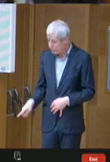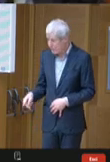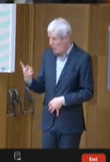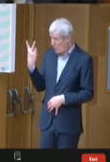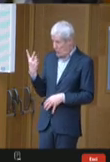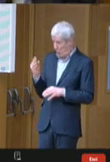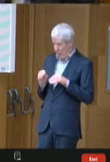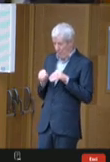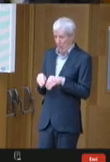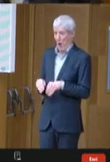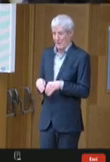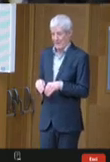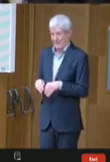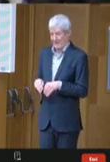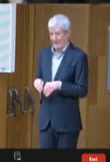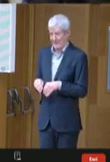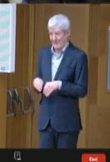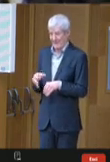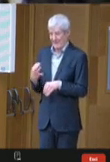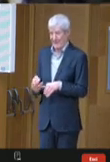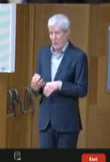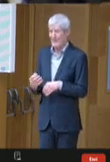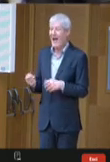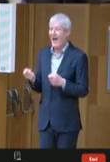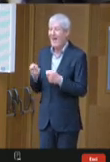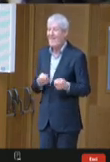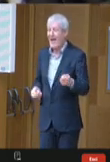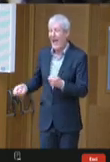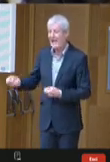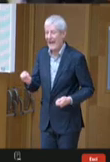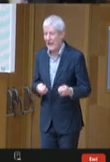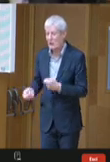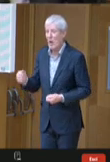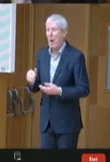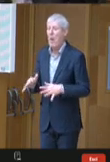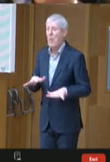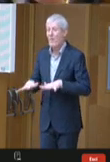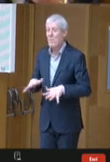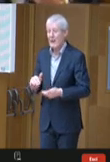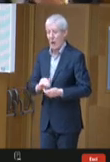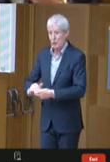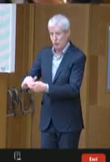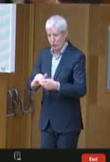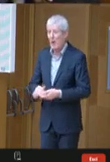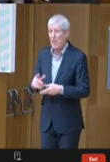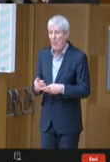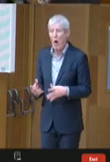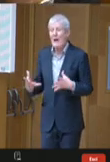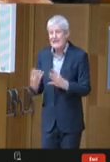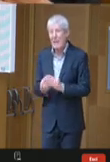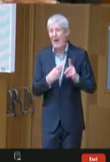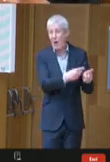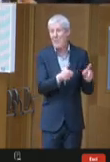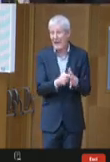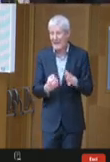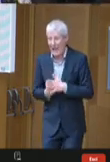in quello scarno, sicuramente le federazioni e il movimento associativo era lì con voi proprio per dare corpo e sostanza a